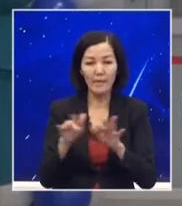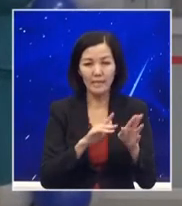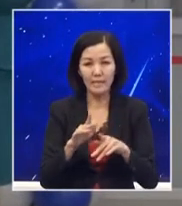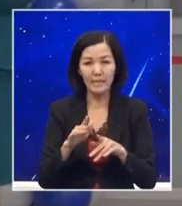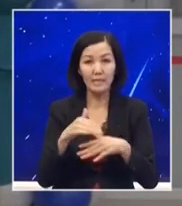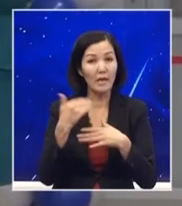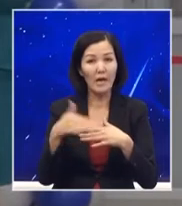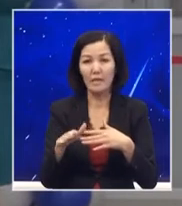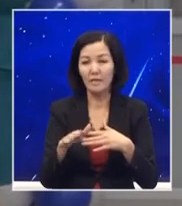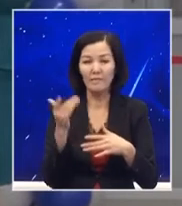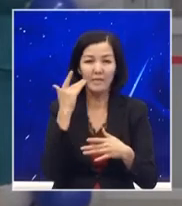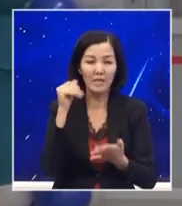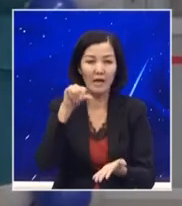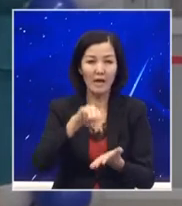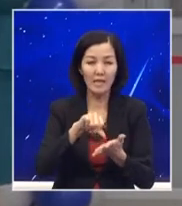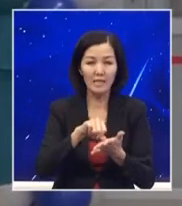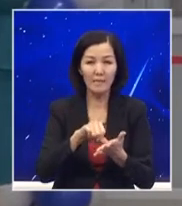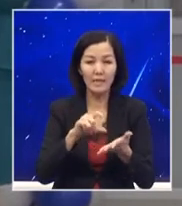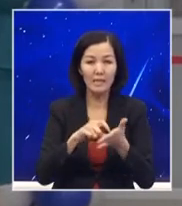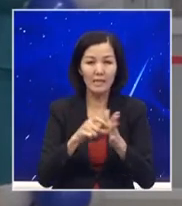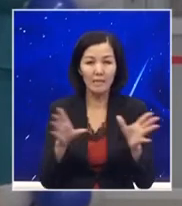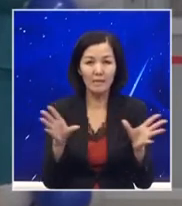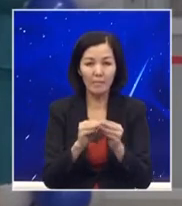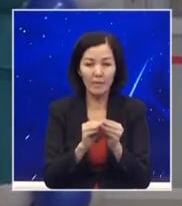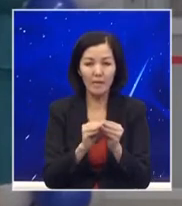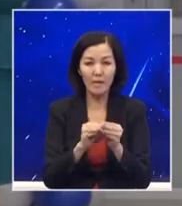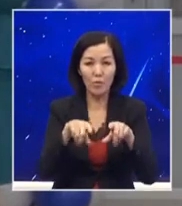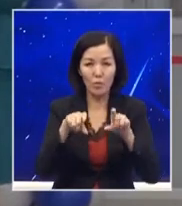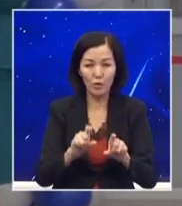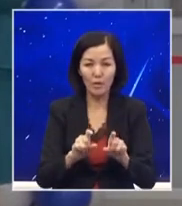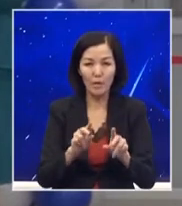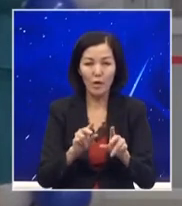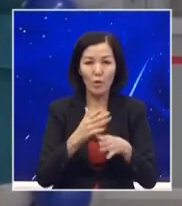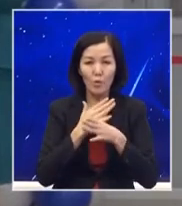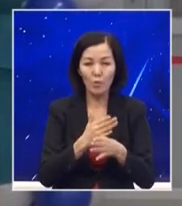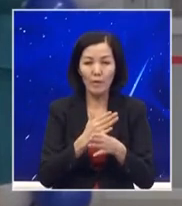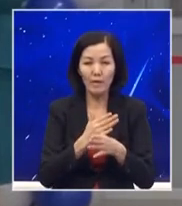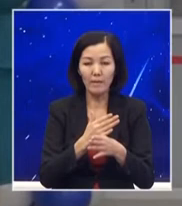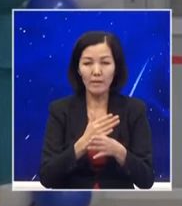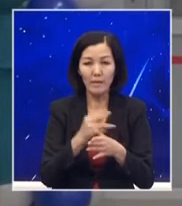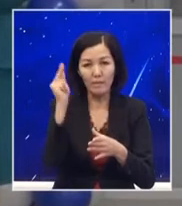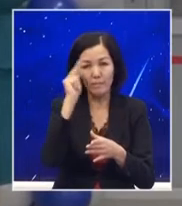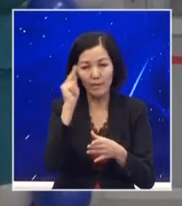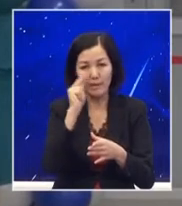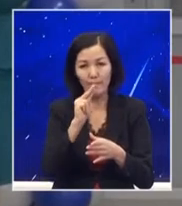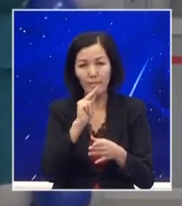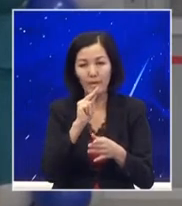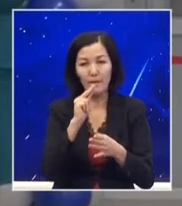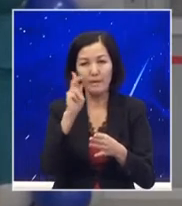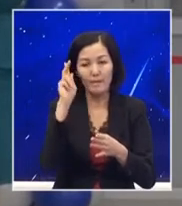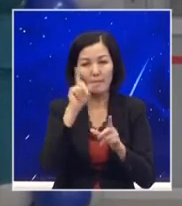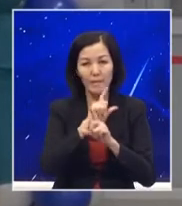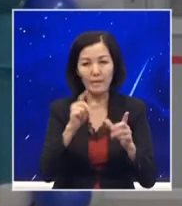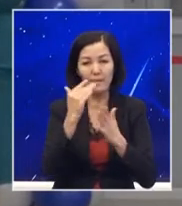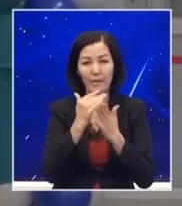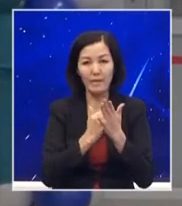процестен қалмай, сыныптастарымен бірге бір сыныпта отырып, педагог-тьютердің көмегімен мектеп бағдарламасын арғарай алып